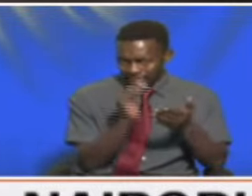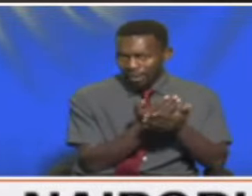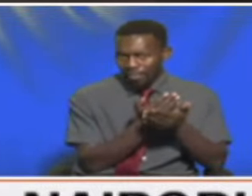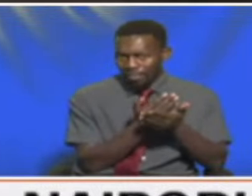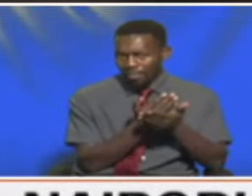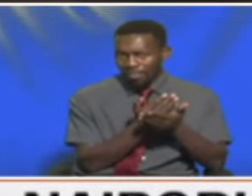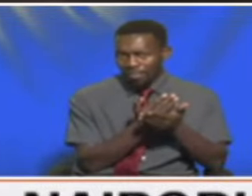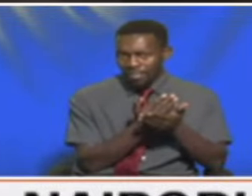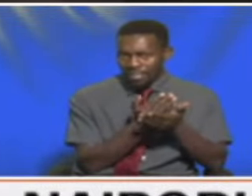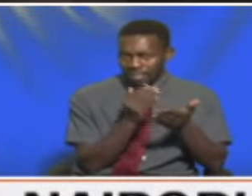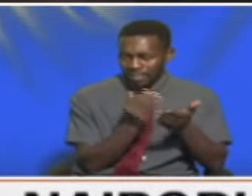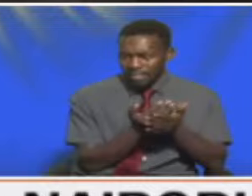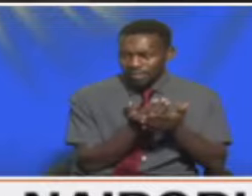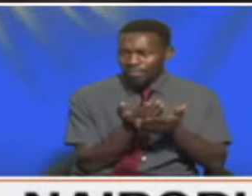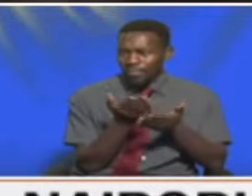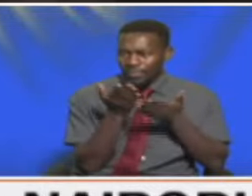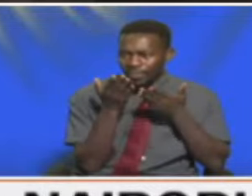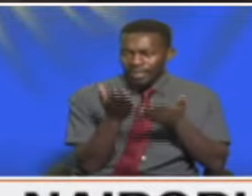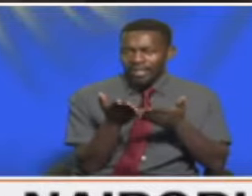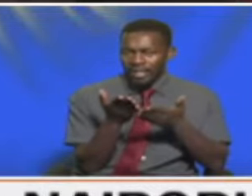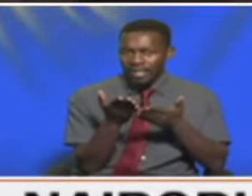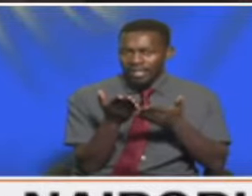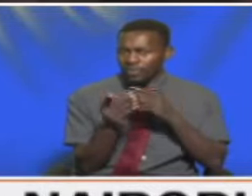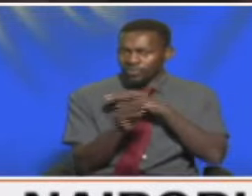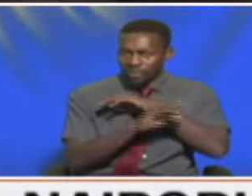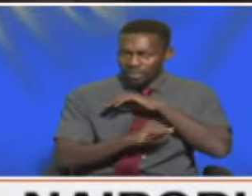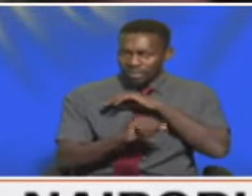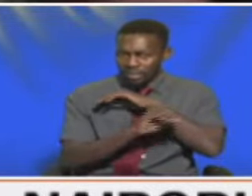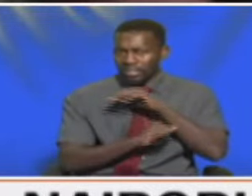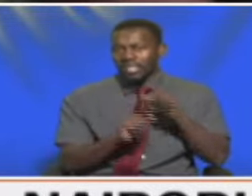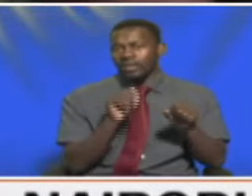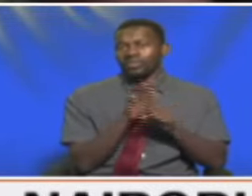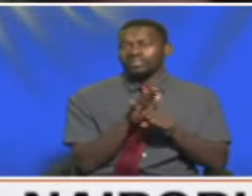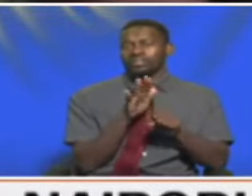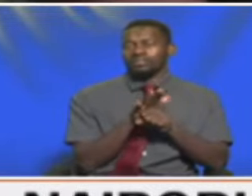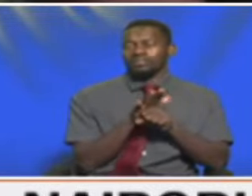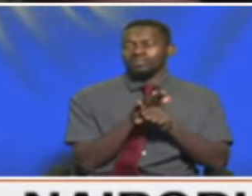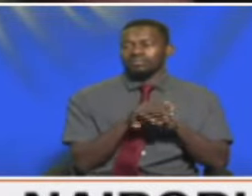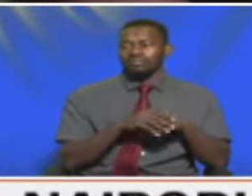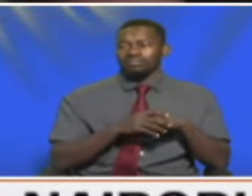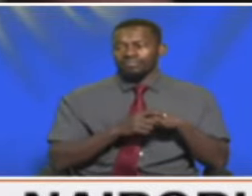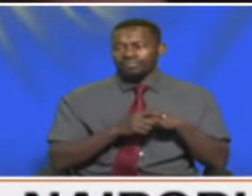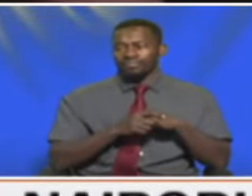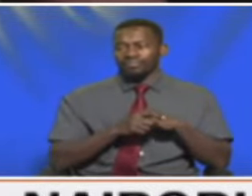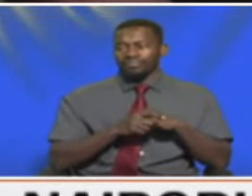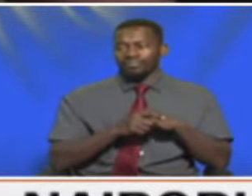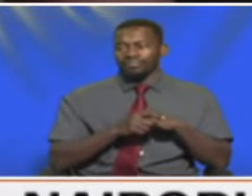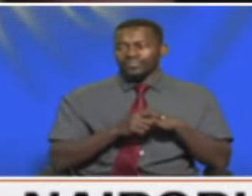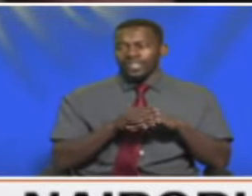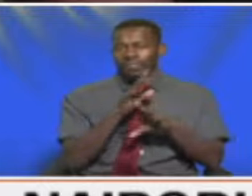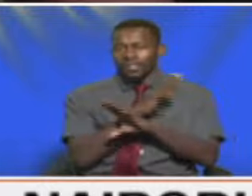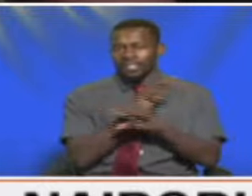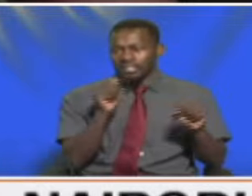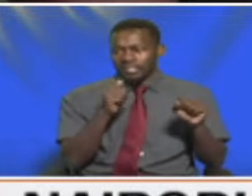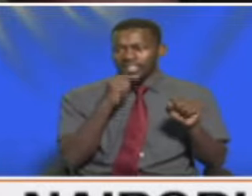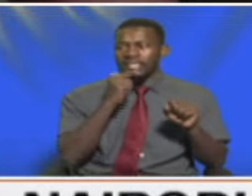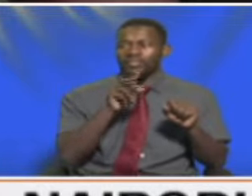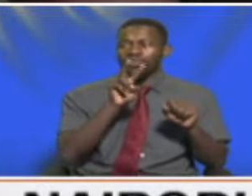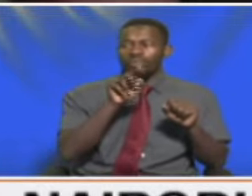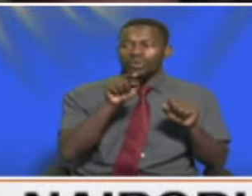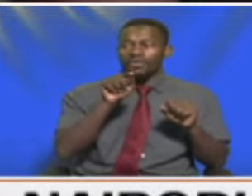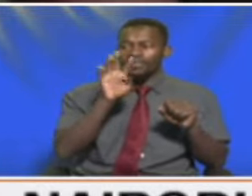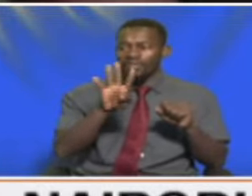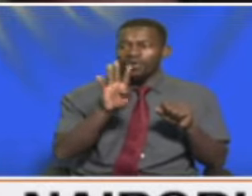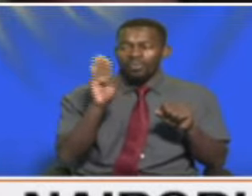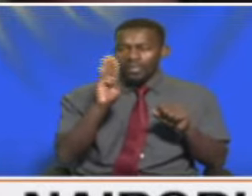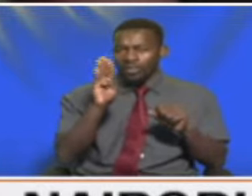who are out to rob and enrich themselves. Whereas the president said property worth 2.4 billion was looted or